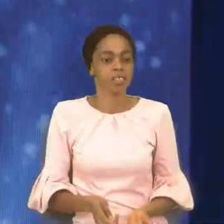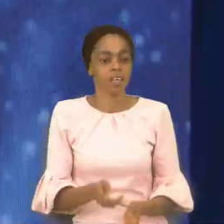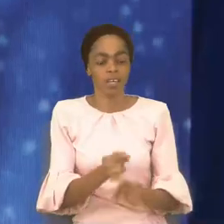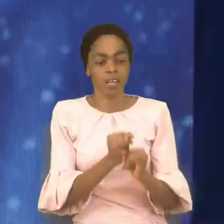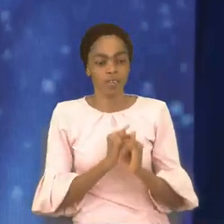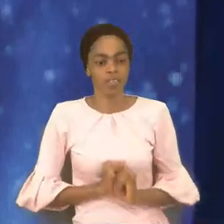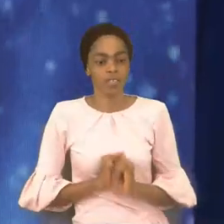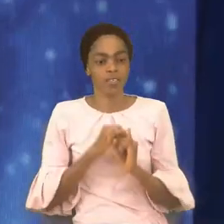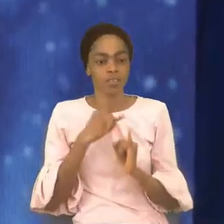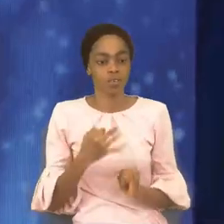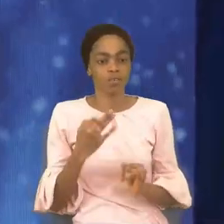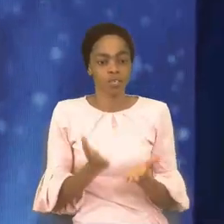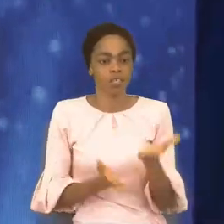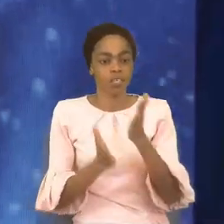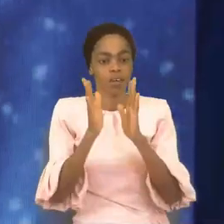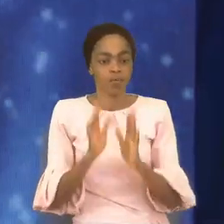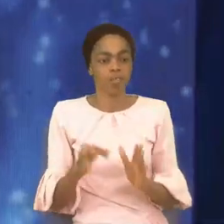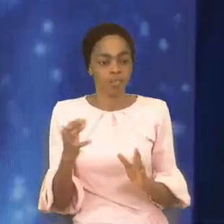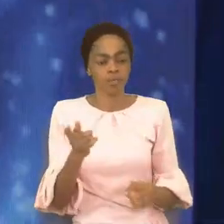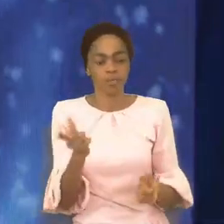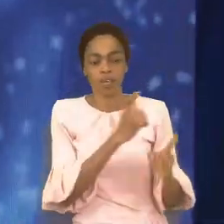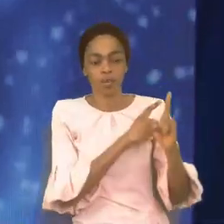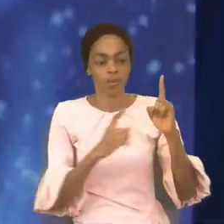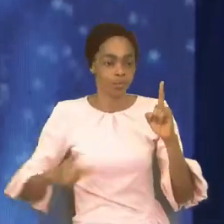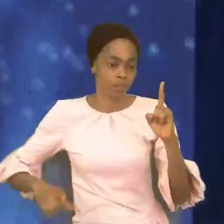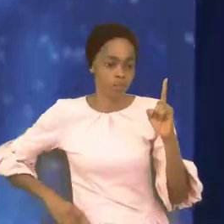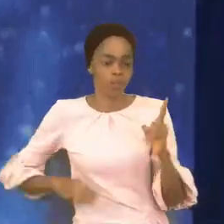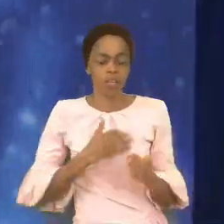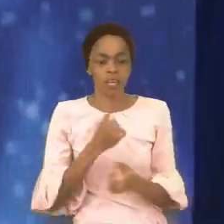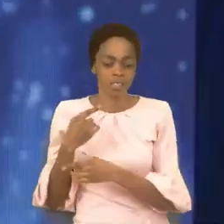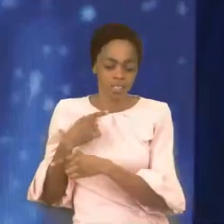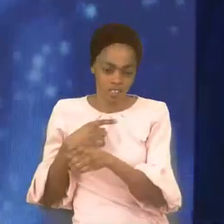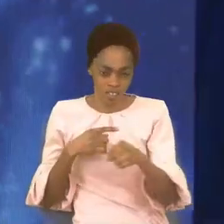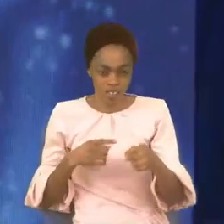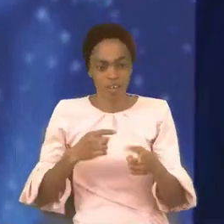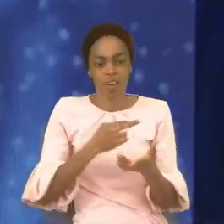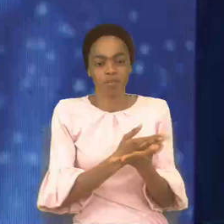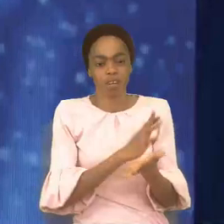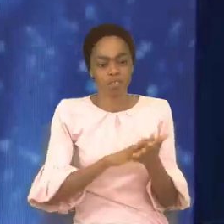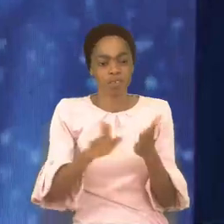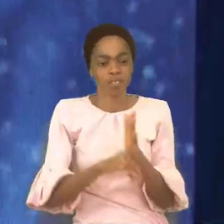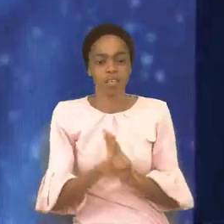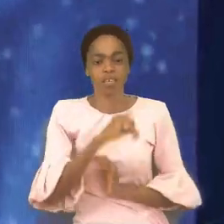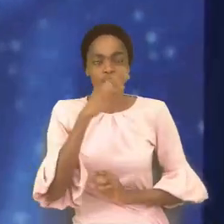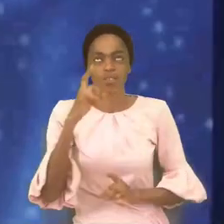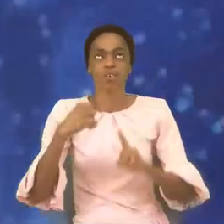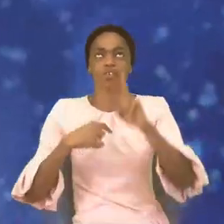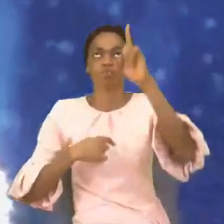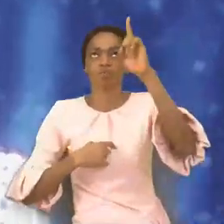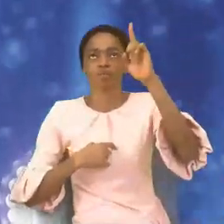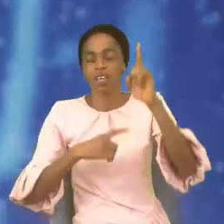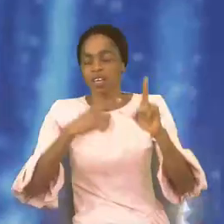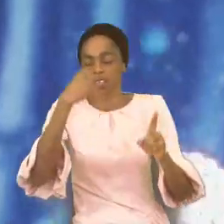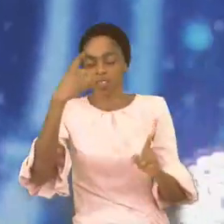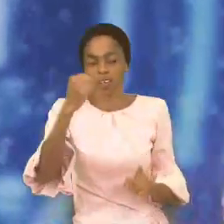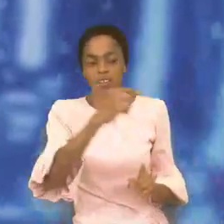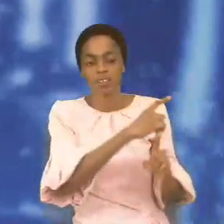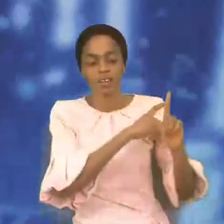Ça, c'est tel est l'héritage des serviteurs de l'Éternel. Tel est le salut qui leur viendra de moi,